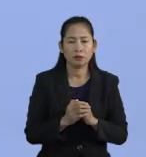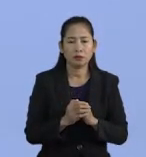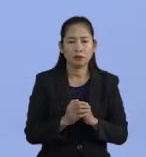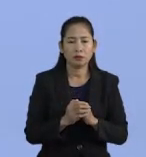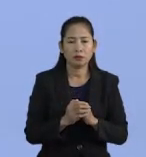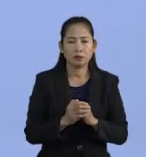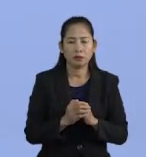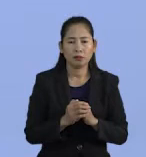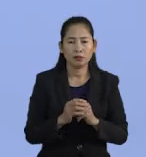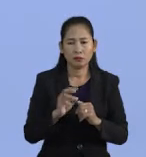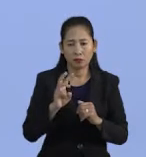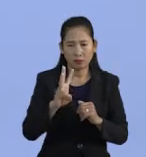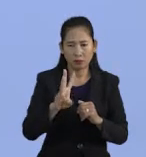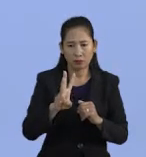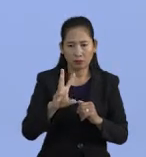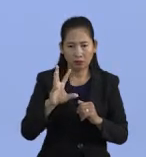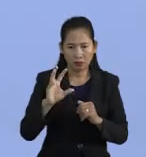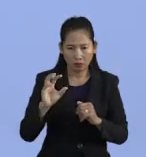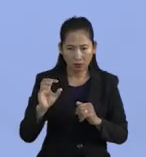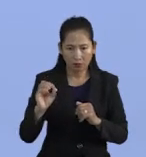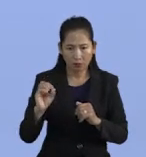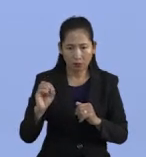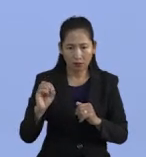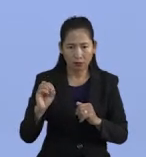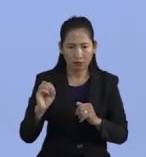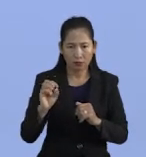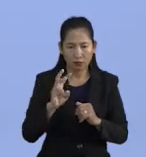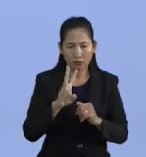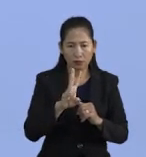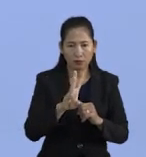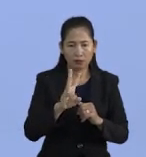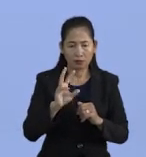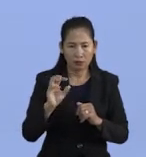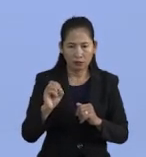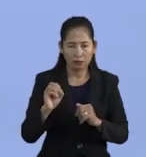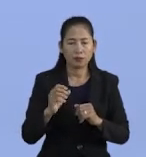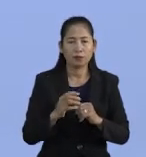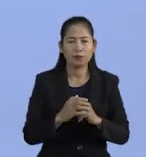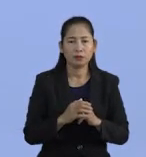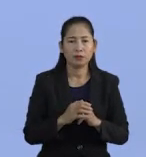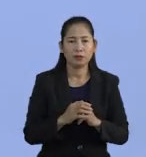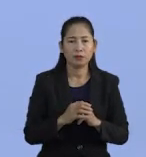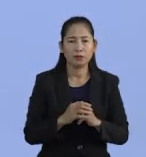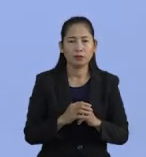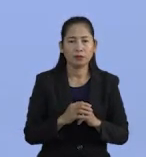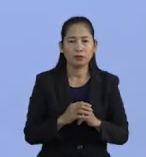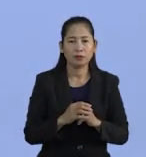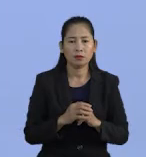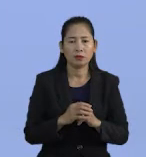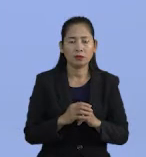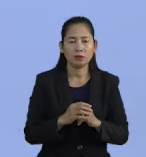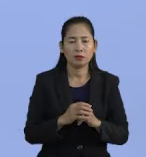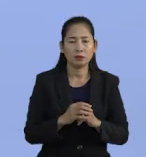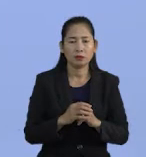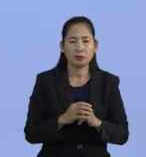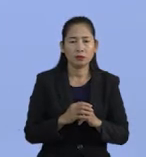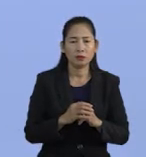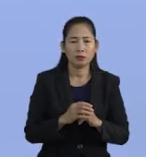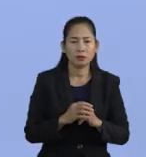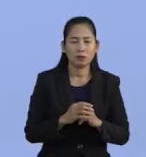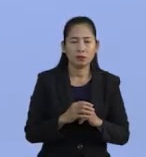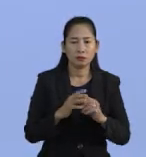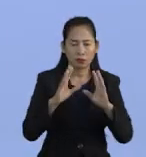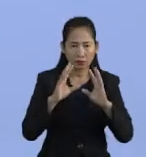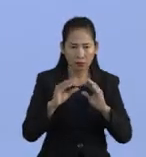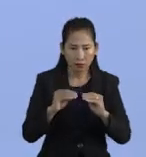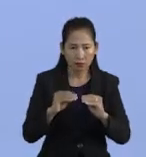xa mà con xa mà nâng xa mà con xa mà xám xám sập và dương ở